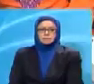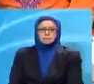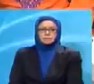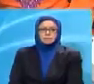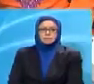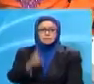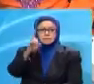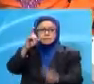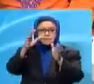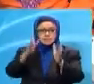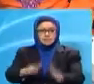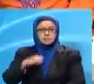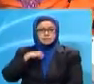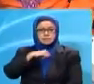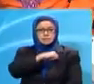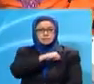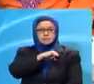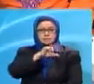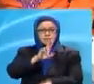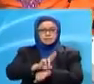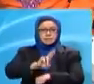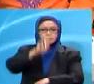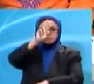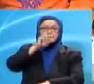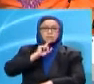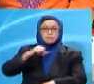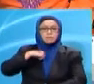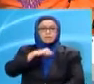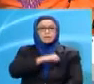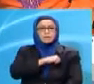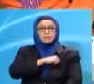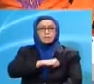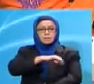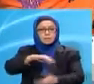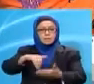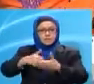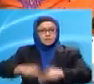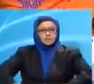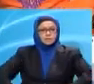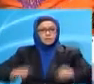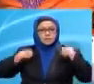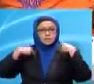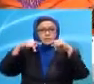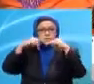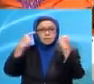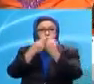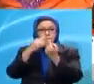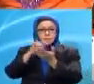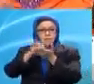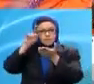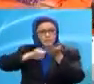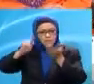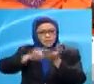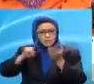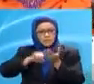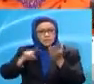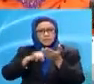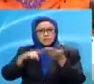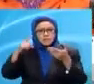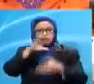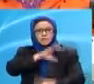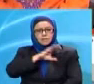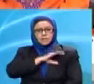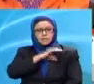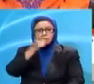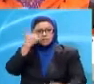Seorang ahli DAP yang mengumumkan dirinya ahli seumur hidup parti itu disiasat pihak polis hari ini berkaitan postingnya menerusi Facebook yang didakwa